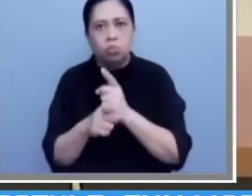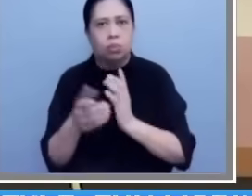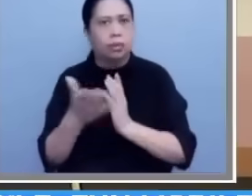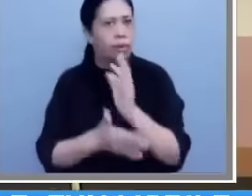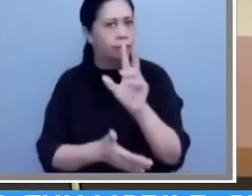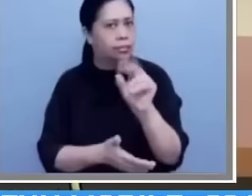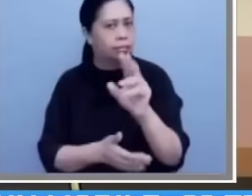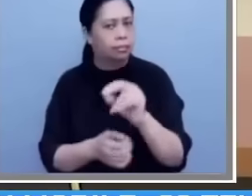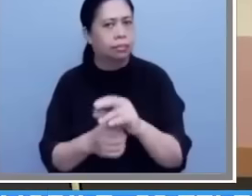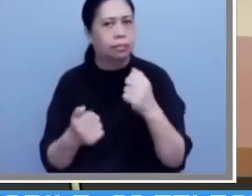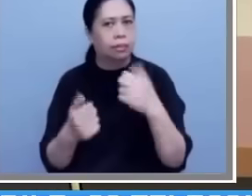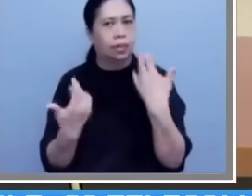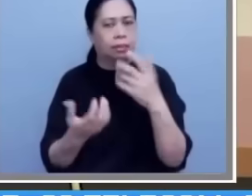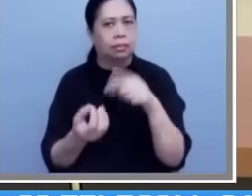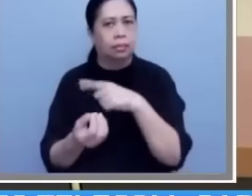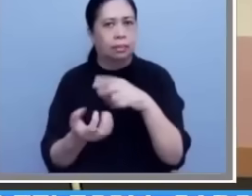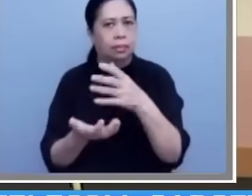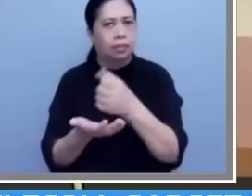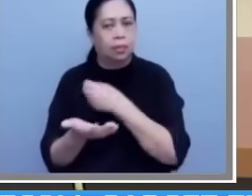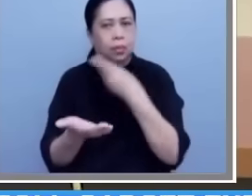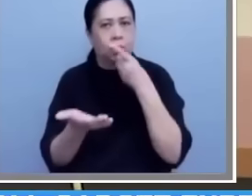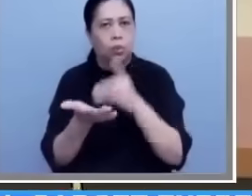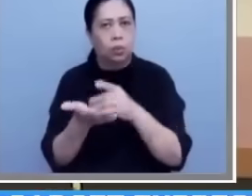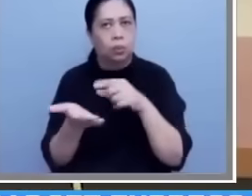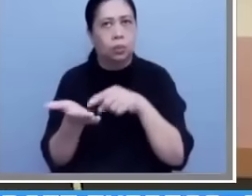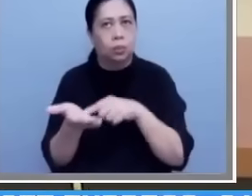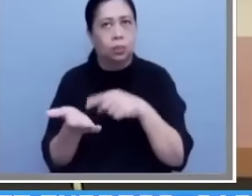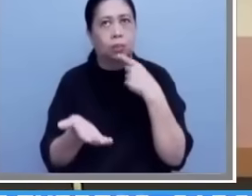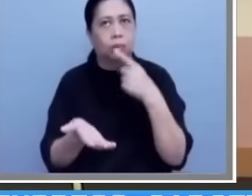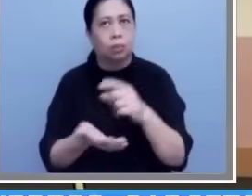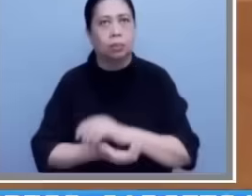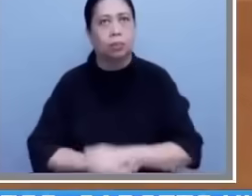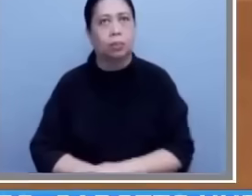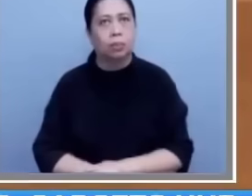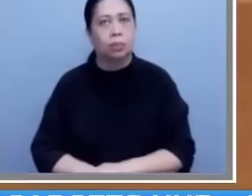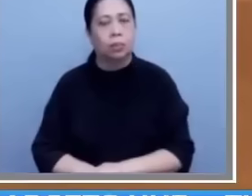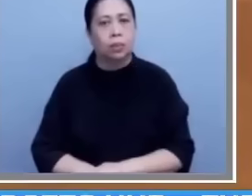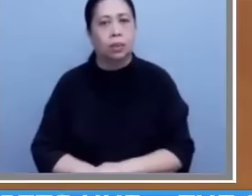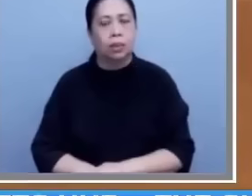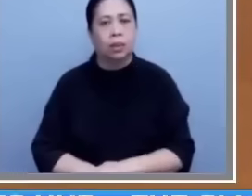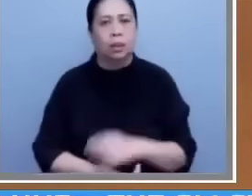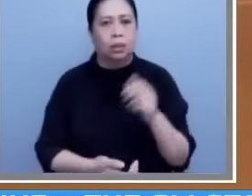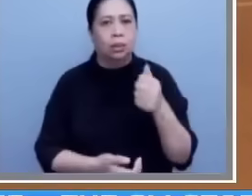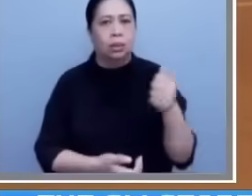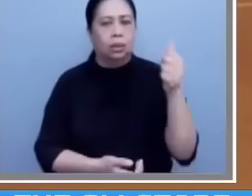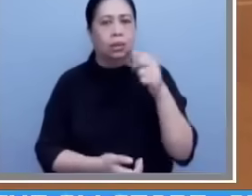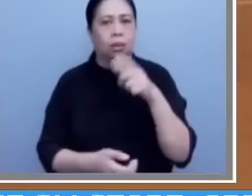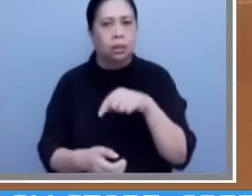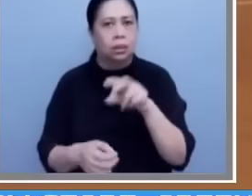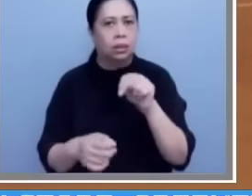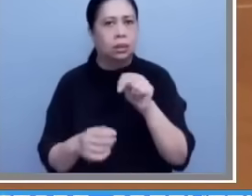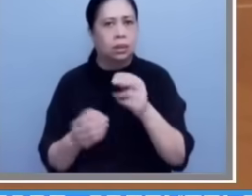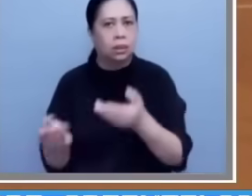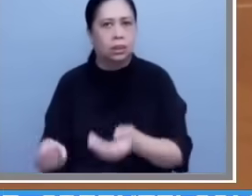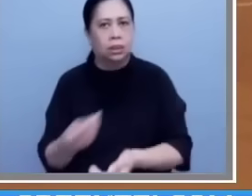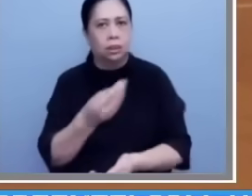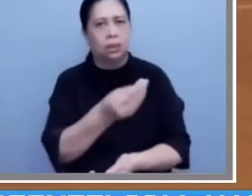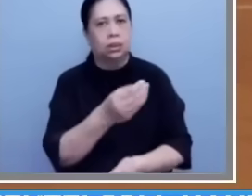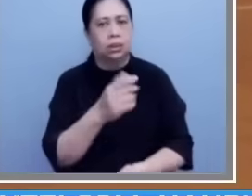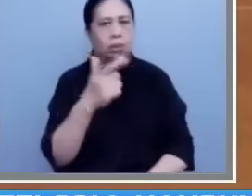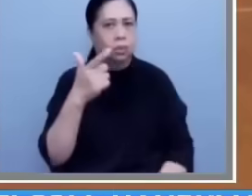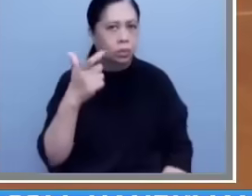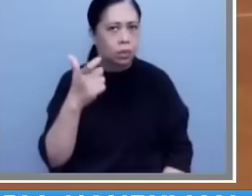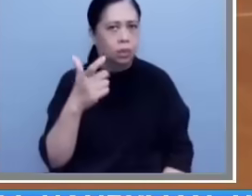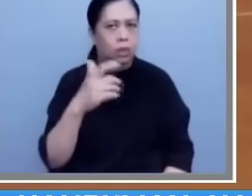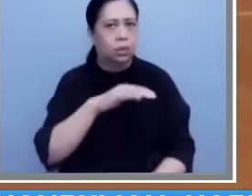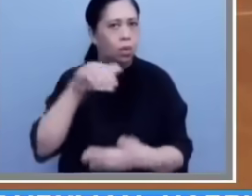dokumento, ayon kay Police Brigadier General Rodrigo Maranan, ang PIO chief ng PNP, kailangan i-turn over ni Gonzalez ang kanyang mga